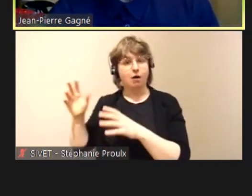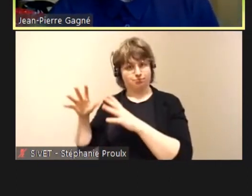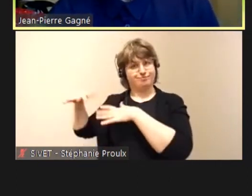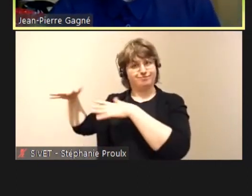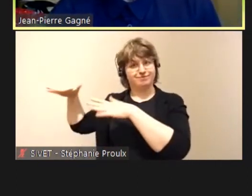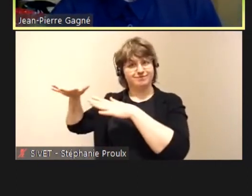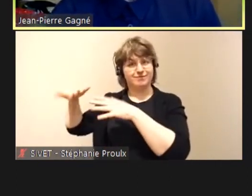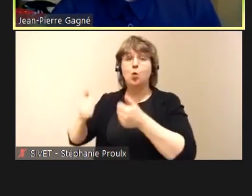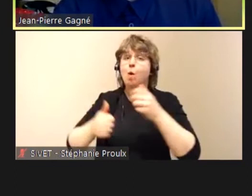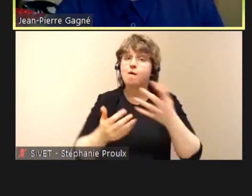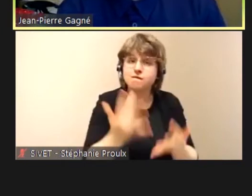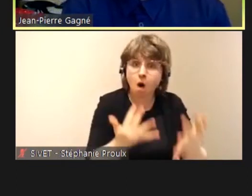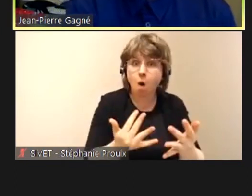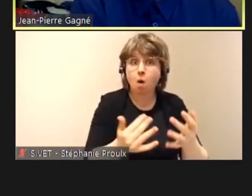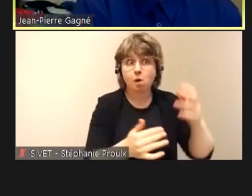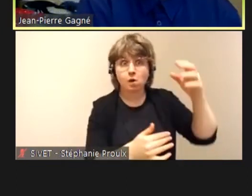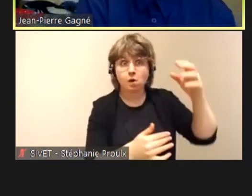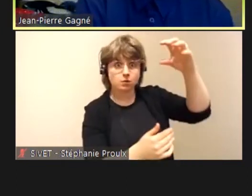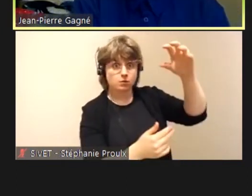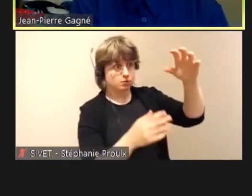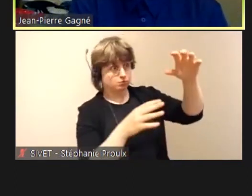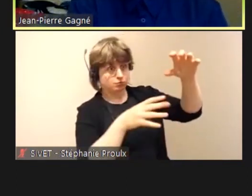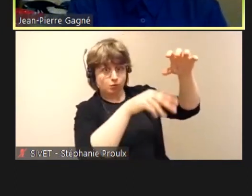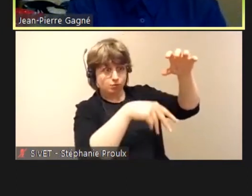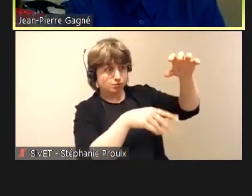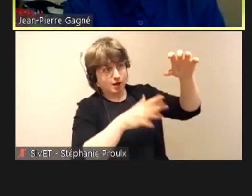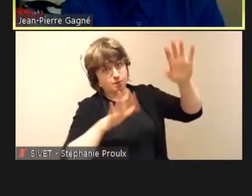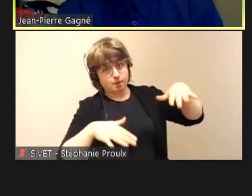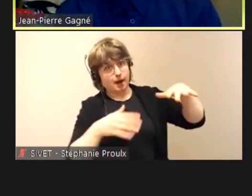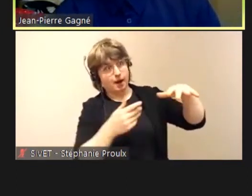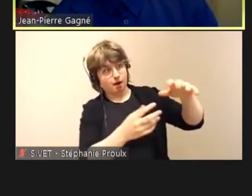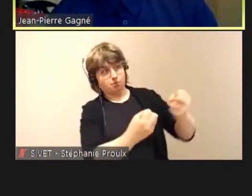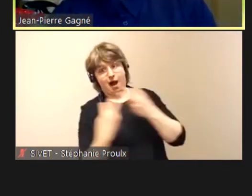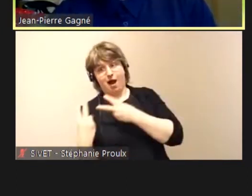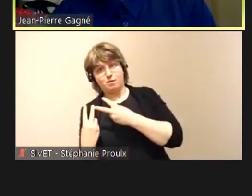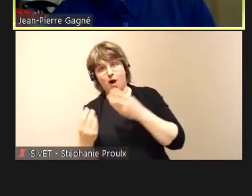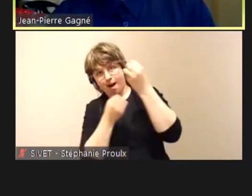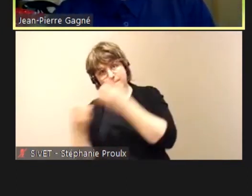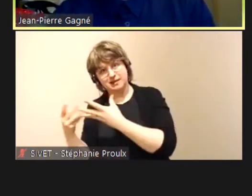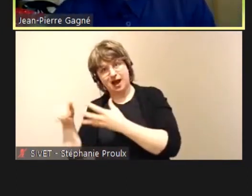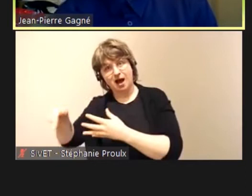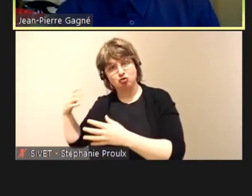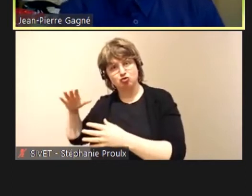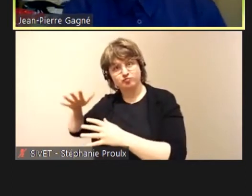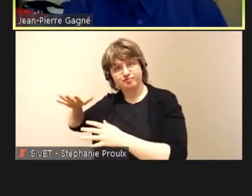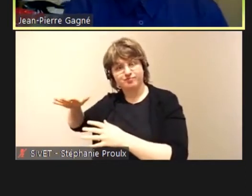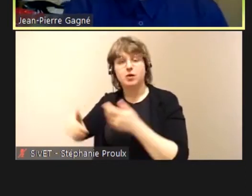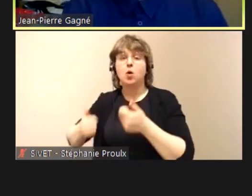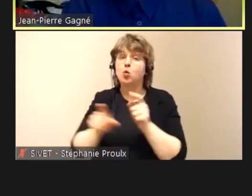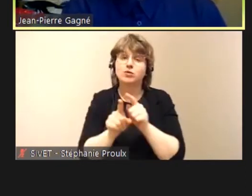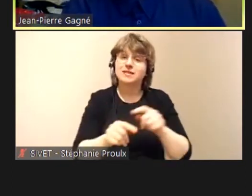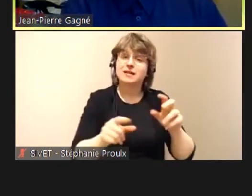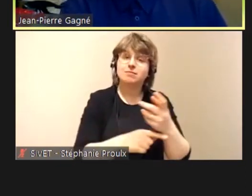de feu déclenchait, bien, ça va nous réveiller. Il y a des cadrans qui sont faits aussi un peu sur le même principe, qui